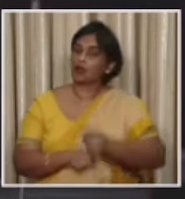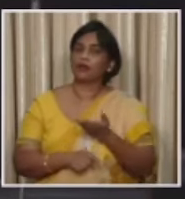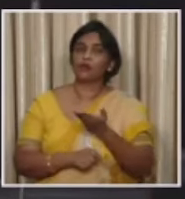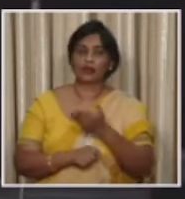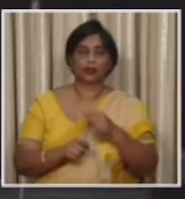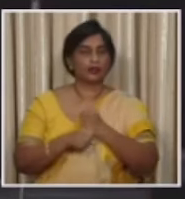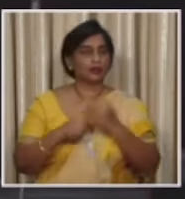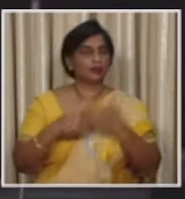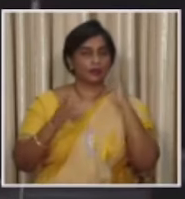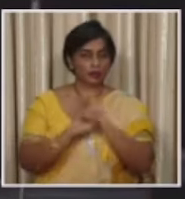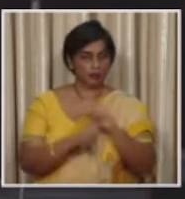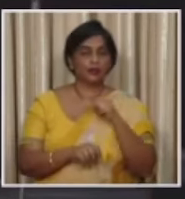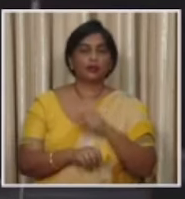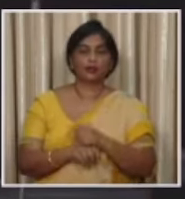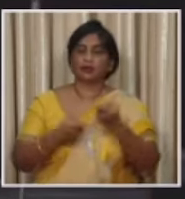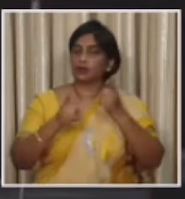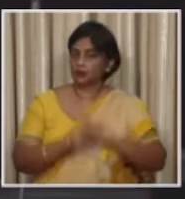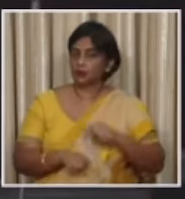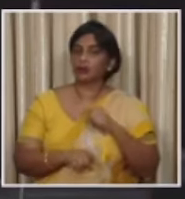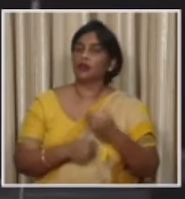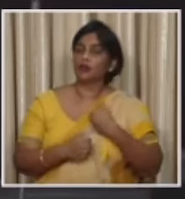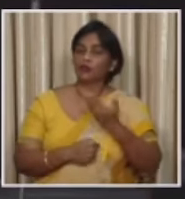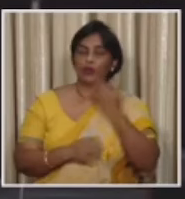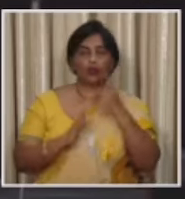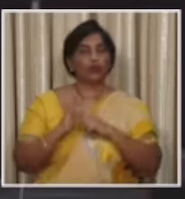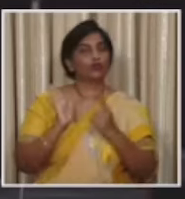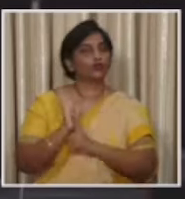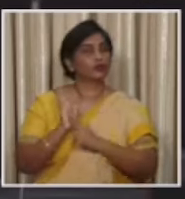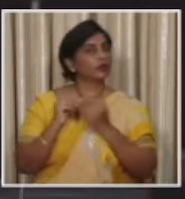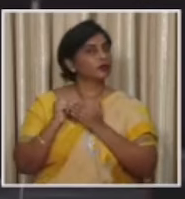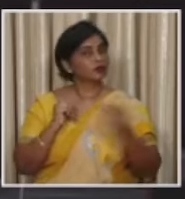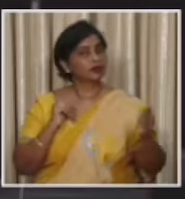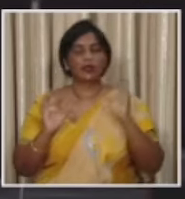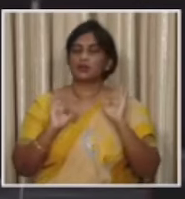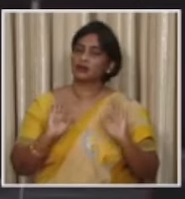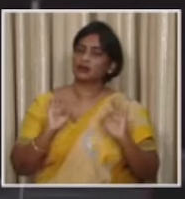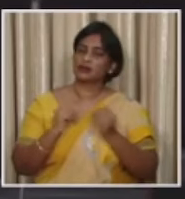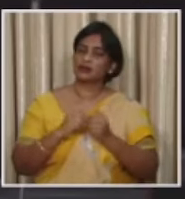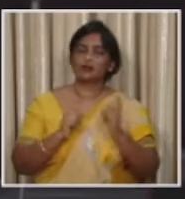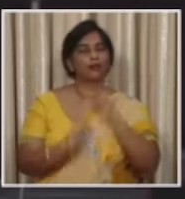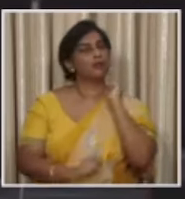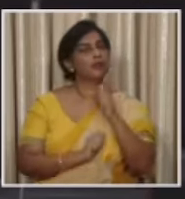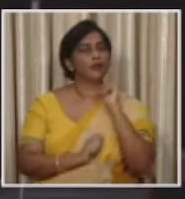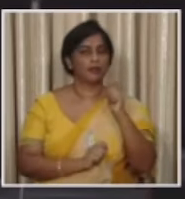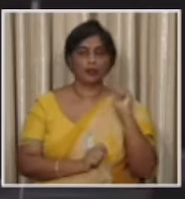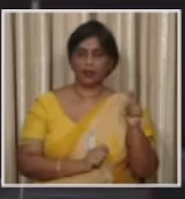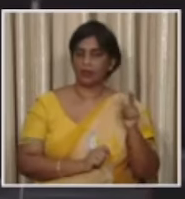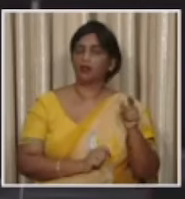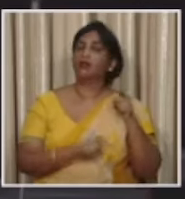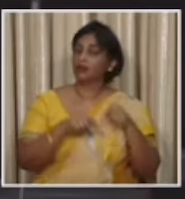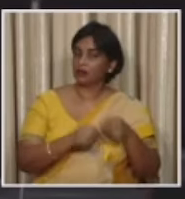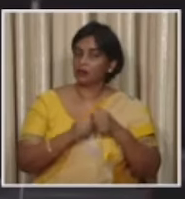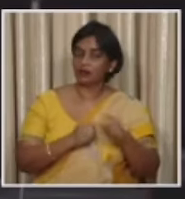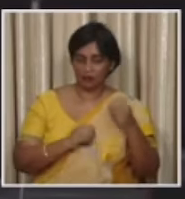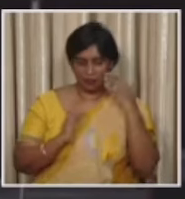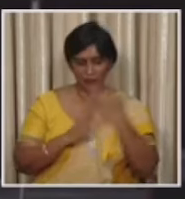ඉල්ලනවා මේ ගැසට් නිවේදනය හරහා. ඊළඟට අපිට පුළුවන් ජූලි මාසයේ ඉඳලා සාමාන්‍ය පරිදි මේ ගෙවීම් කටයුතු සිදු කරන්න. මෙන්න මේක තමයි